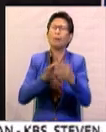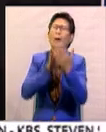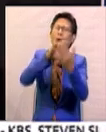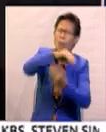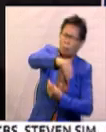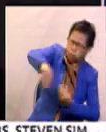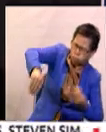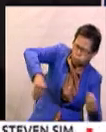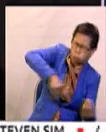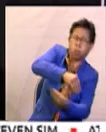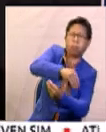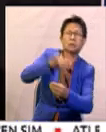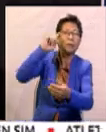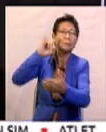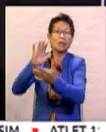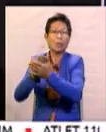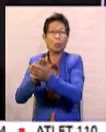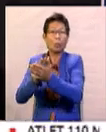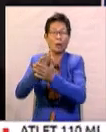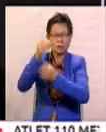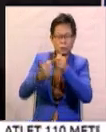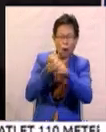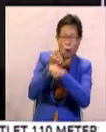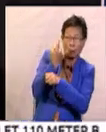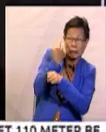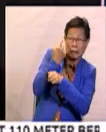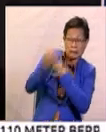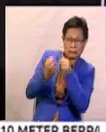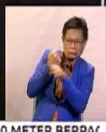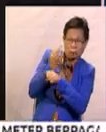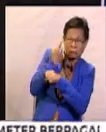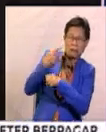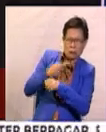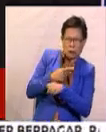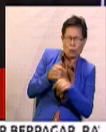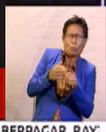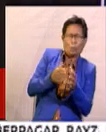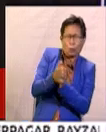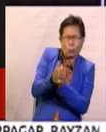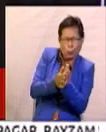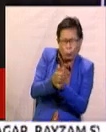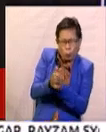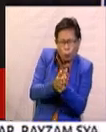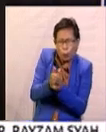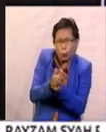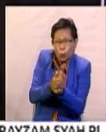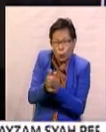saya percaya dalam tahun-tahun kebelakangan ini, kita akan berusaha ke arah